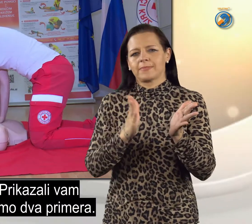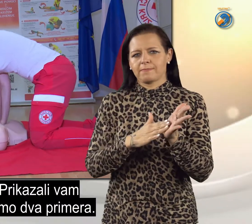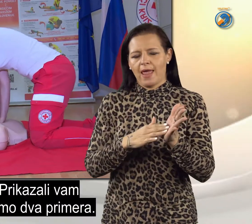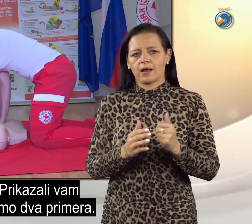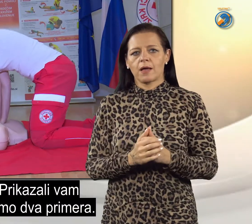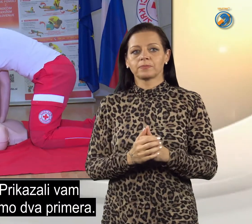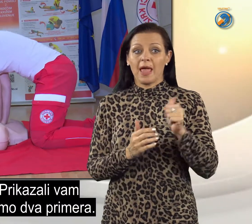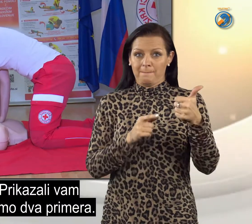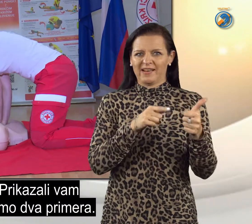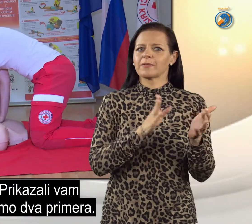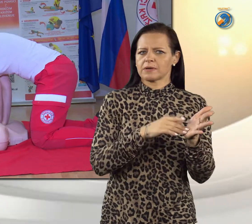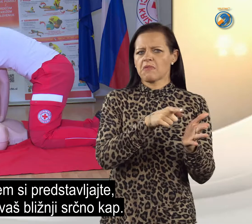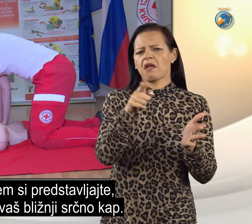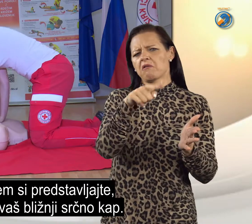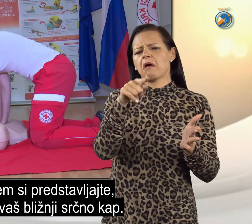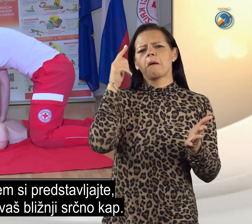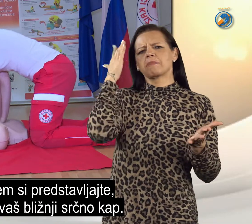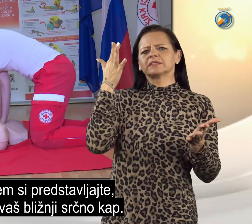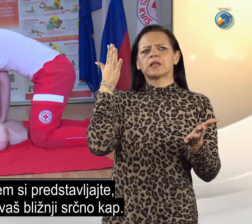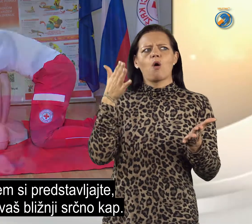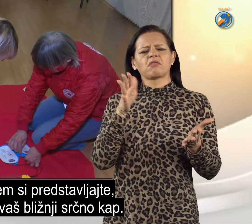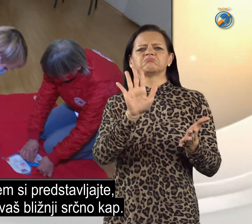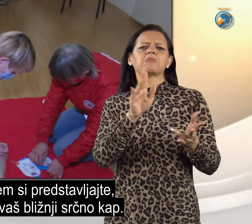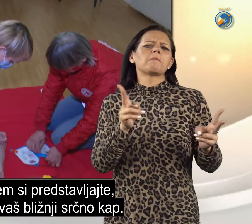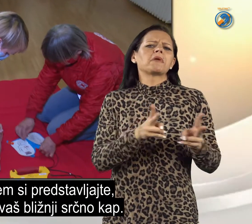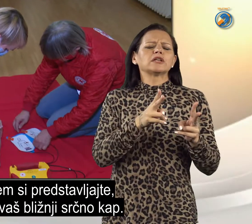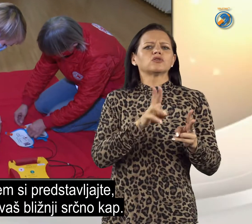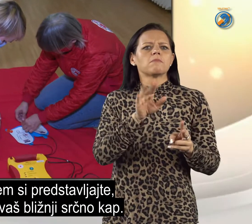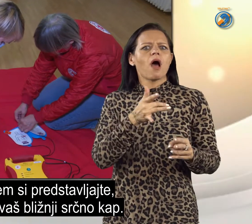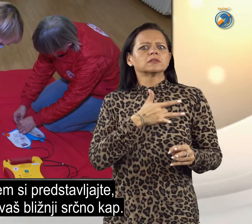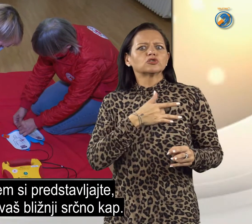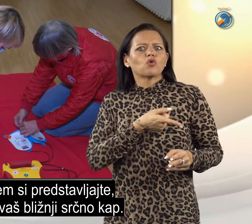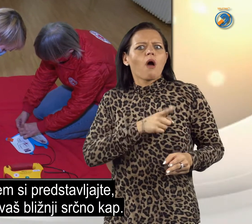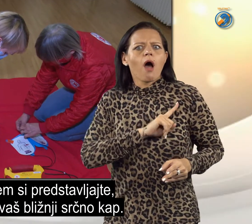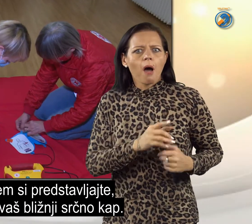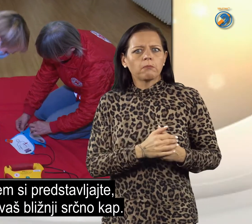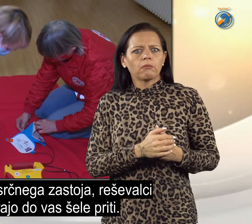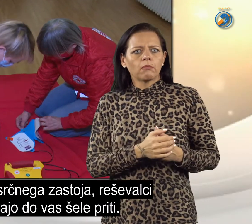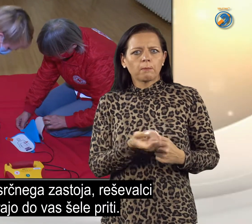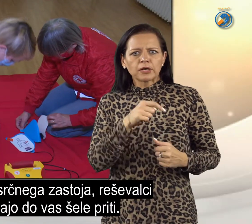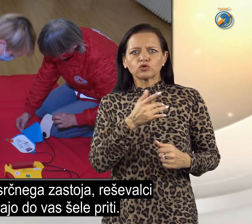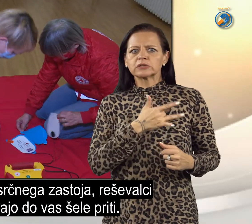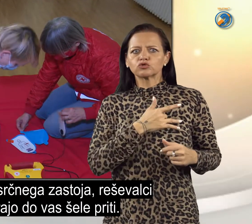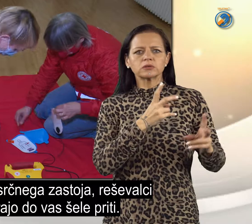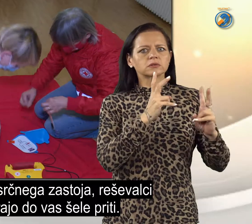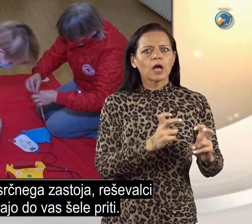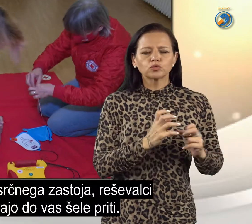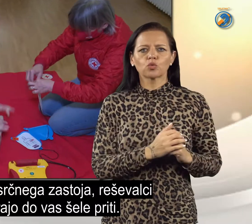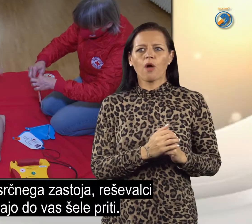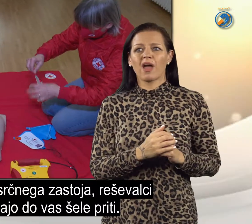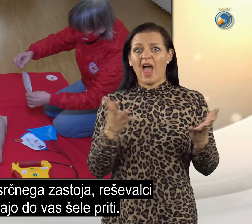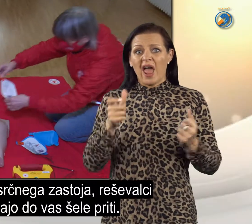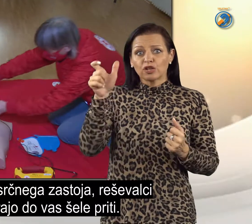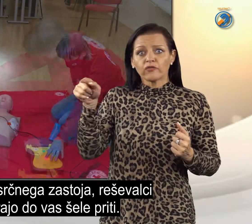Prikazali vam bomo 2 primera. V prvem si predstavljajte, da ima vaš bližnji srčno kap. Prišlo je do